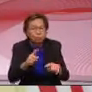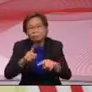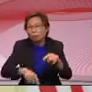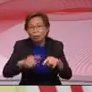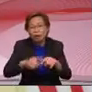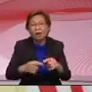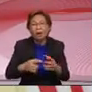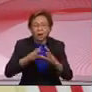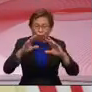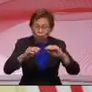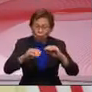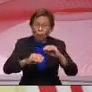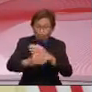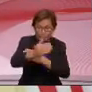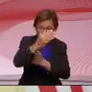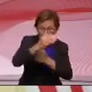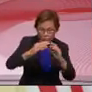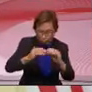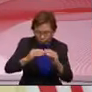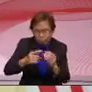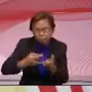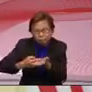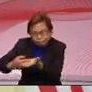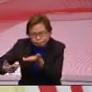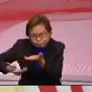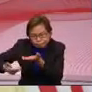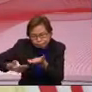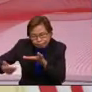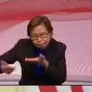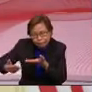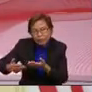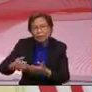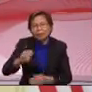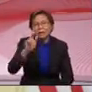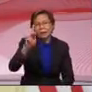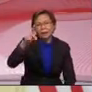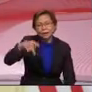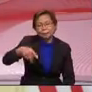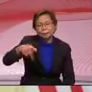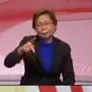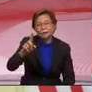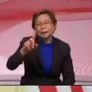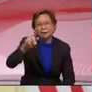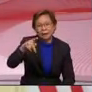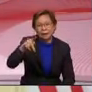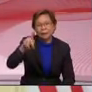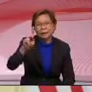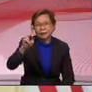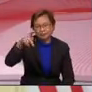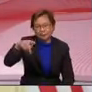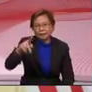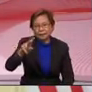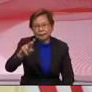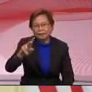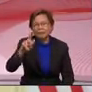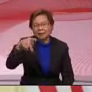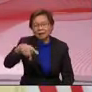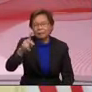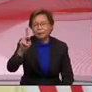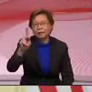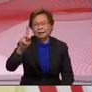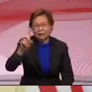berbincang mendengar permohonan daripada Kementerian Perdagangan Dalam Negeri dan Hal Ehwal Pengguna,